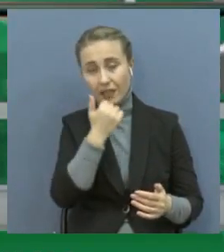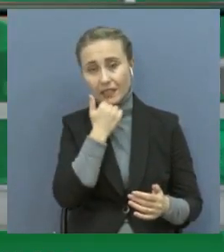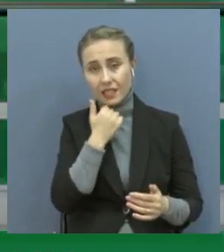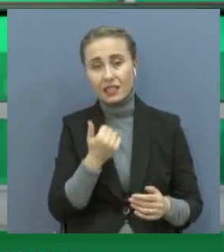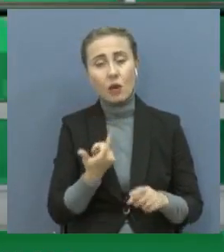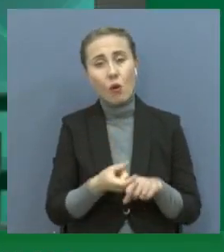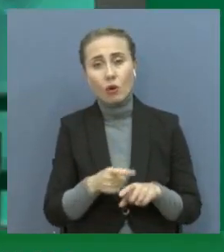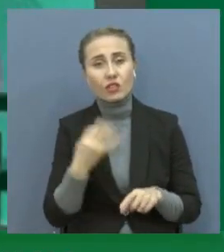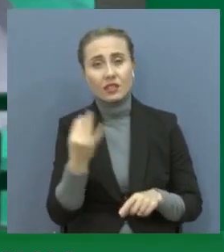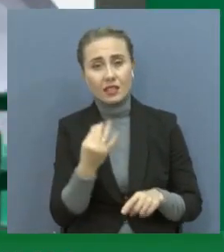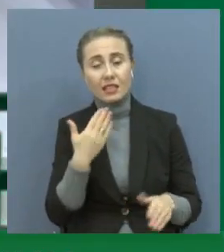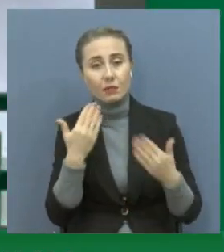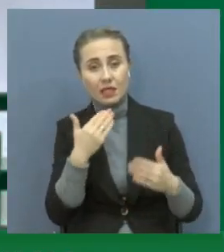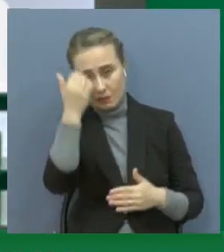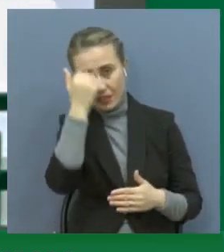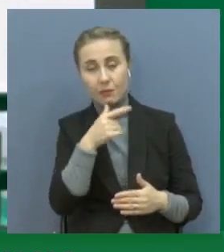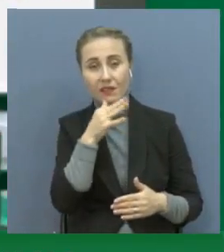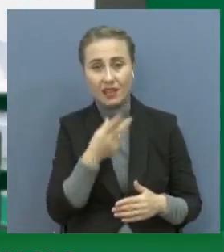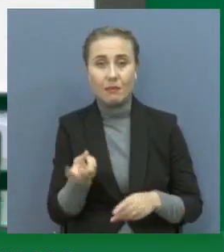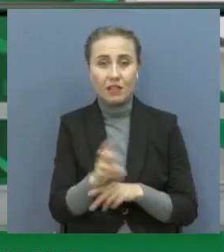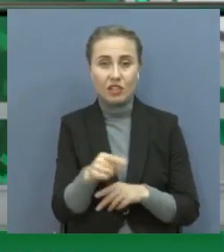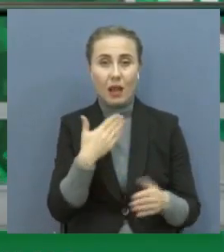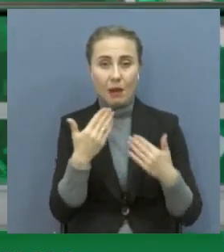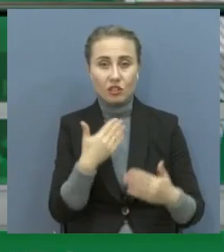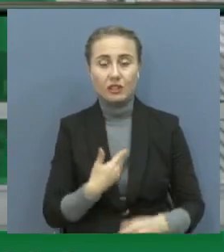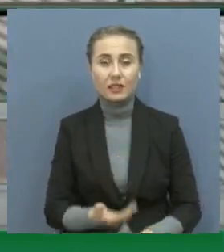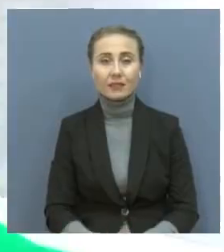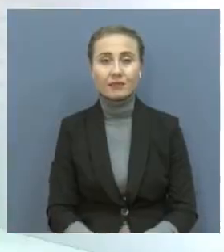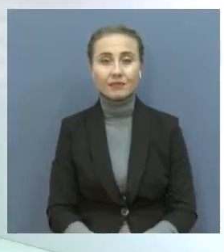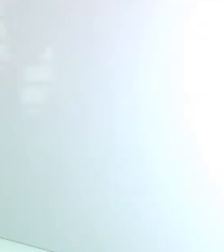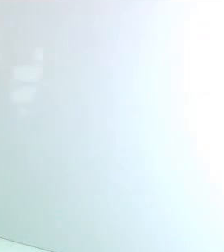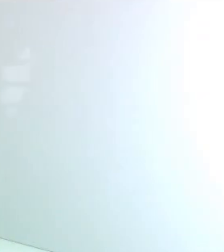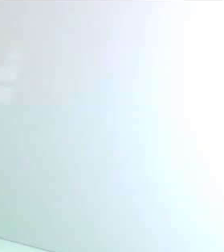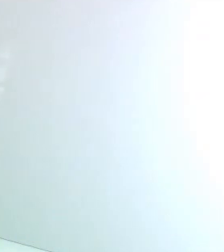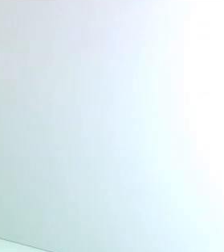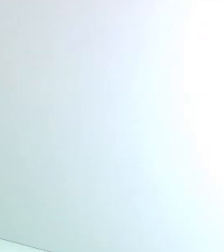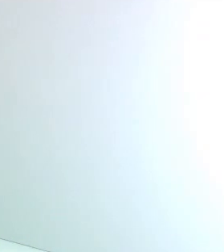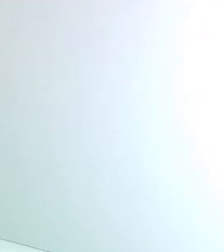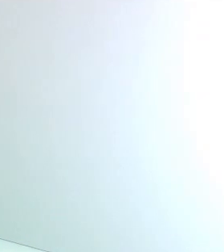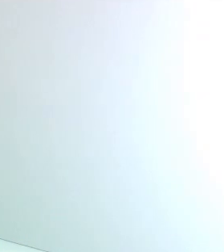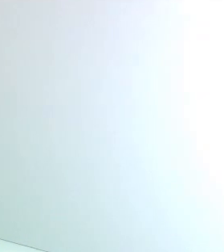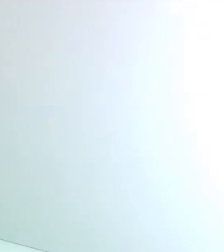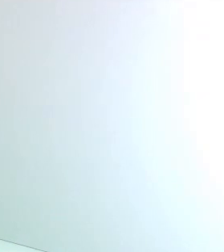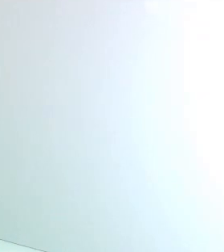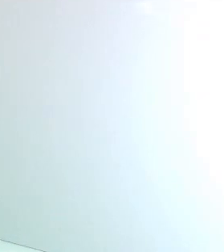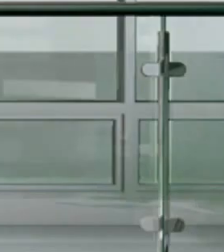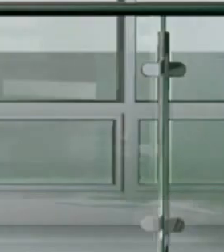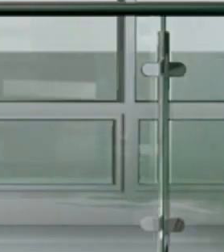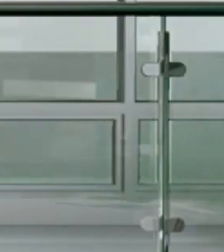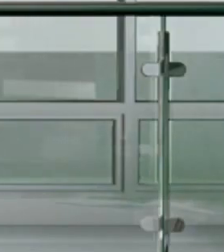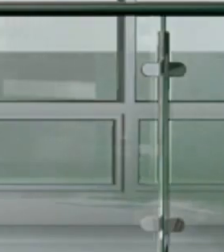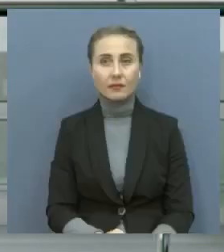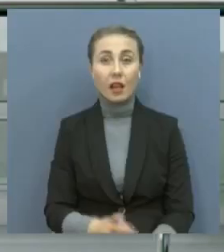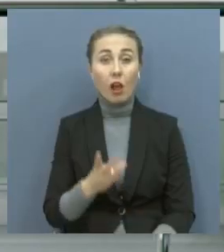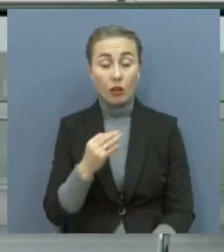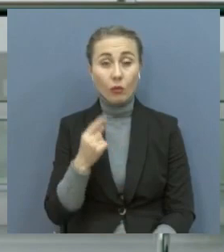очень интересную беседу. Спасибо, что нашли время пообщаться с нами. Спасибо.